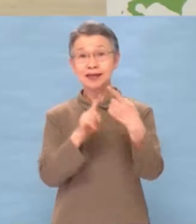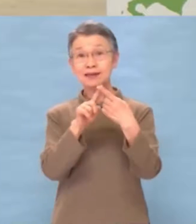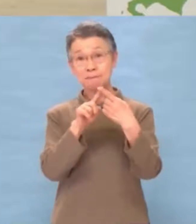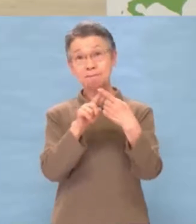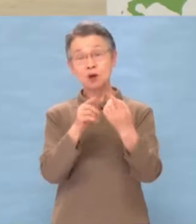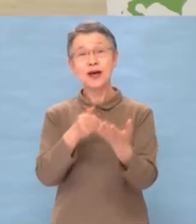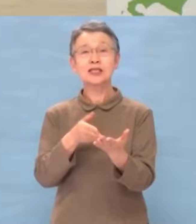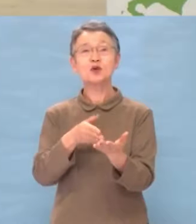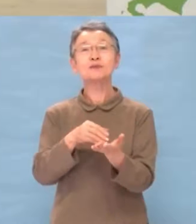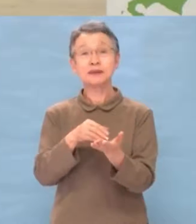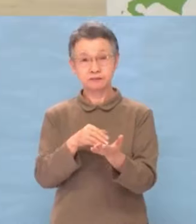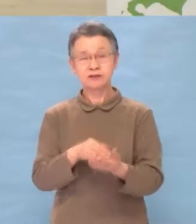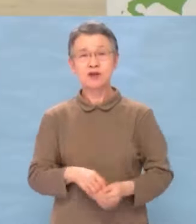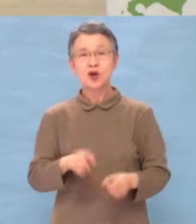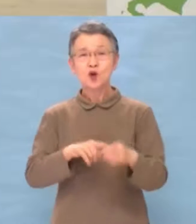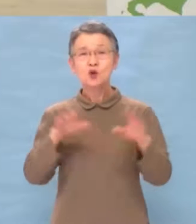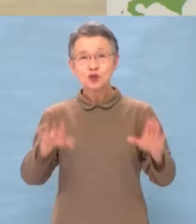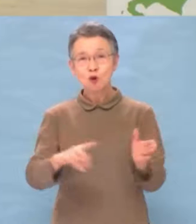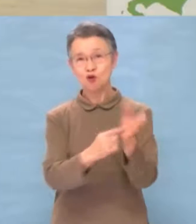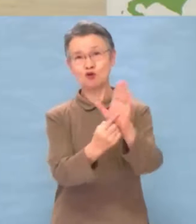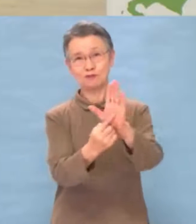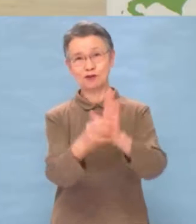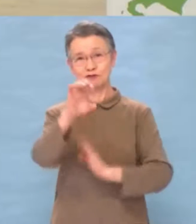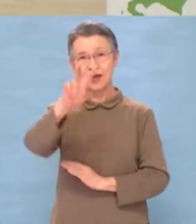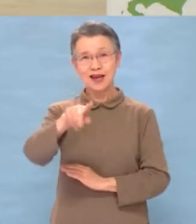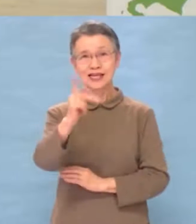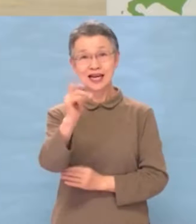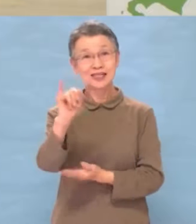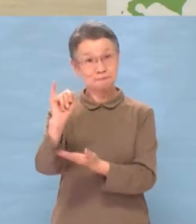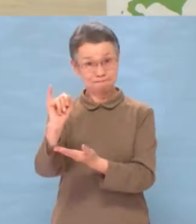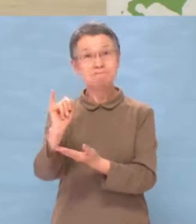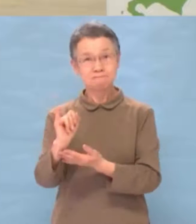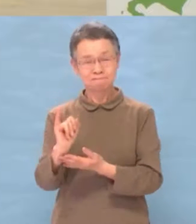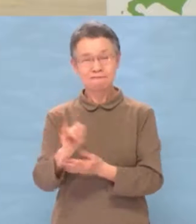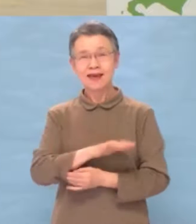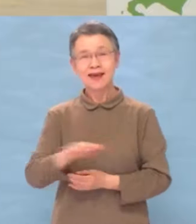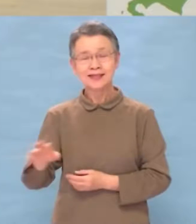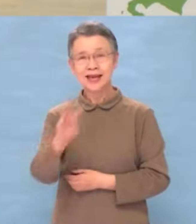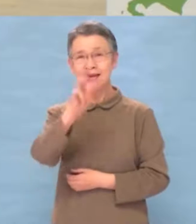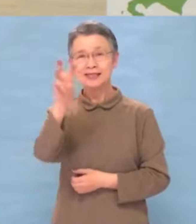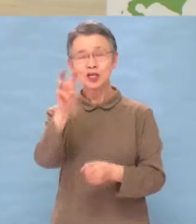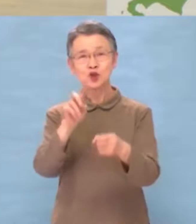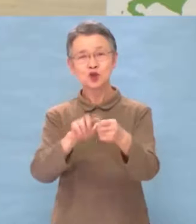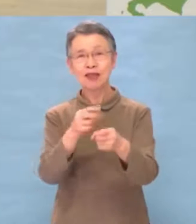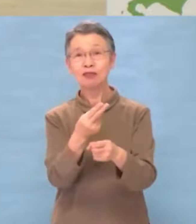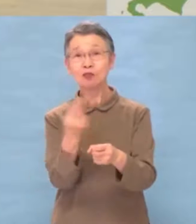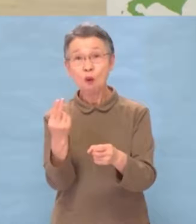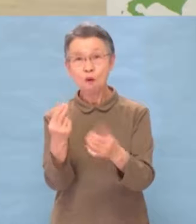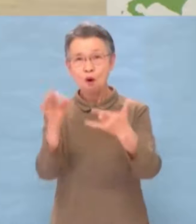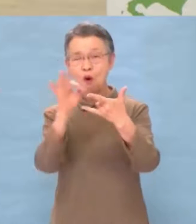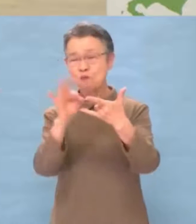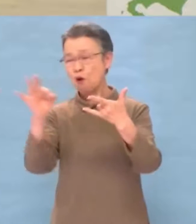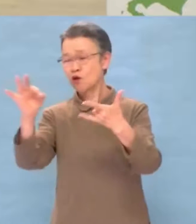点であります。今年の登場、ゆりかちゃんです。平成30年度の